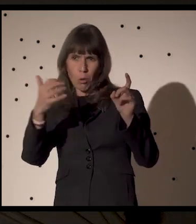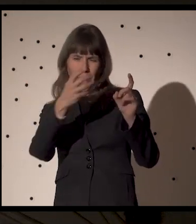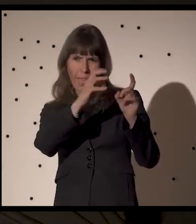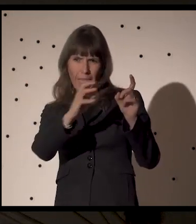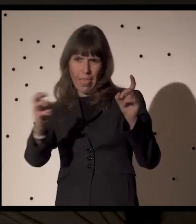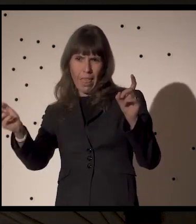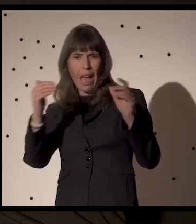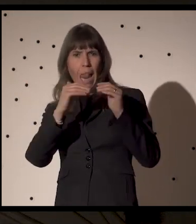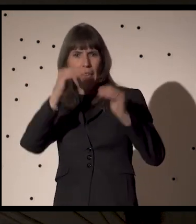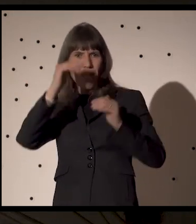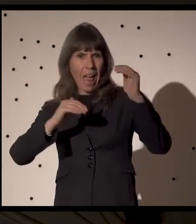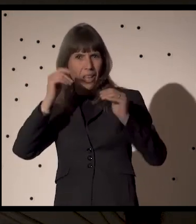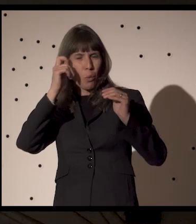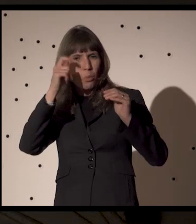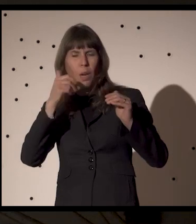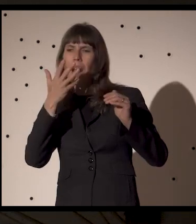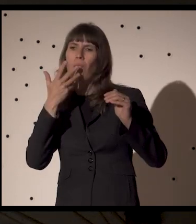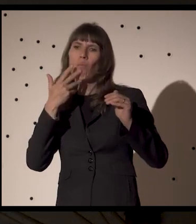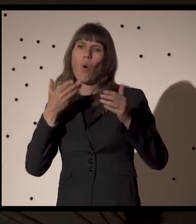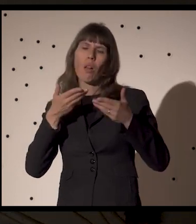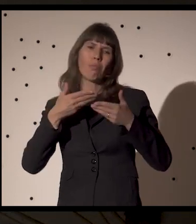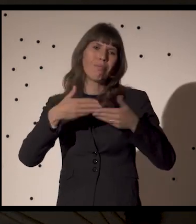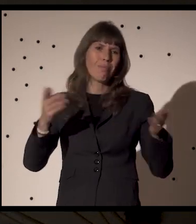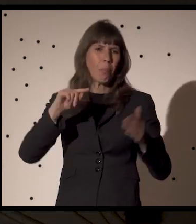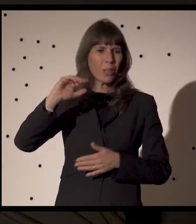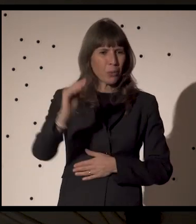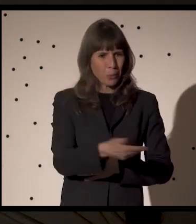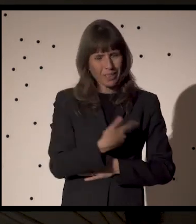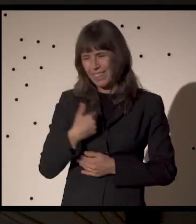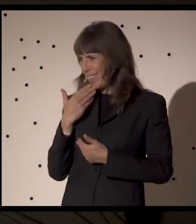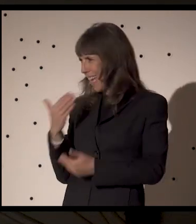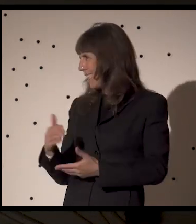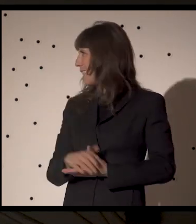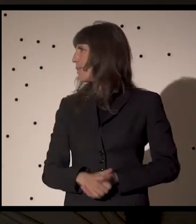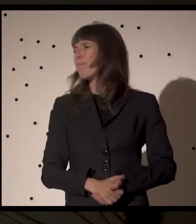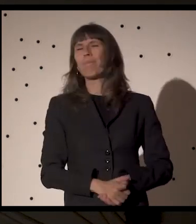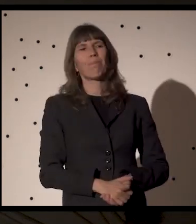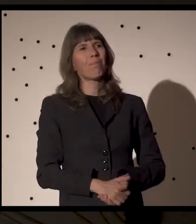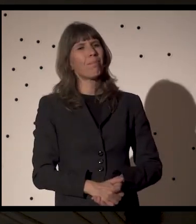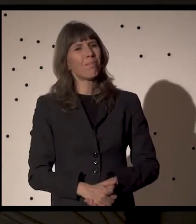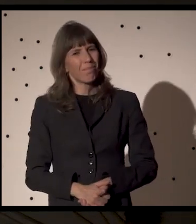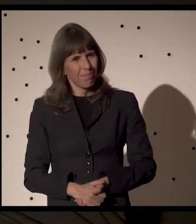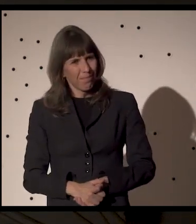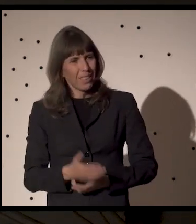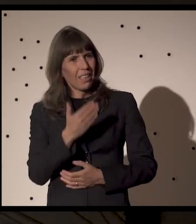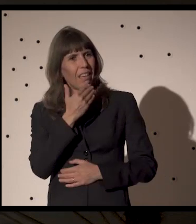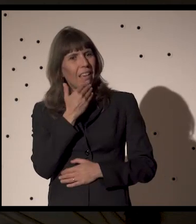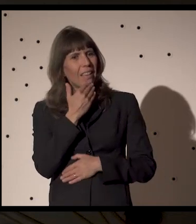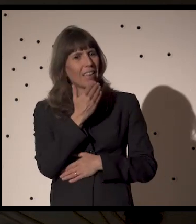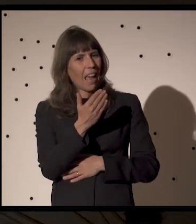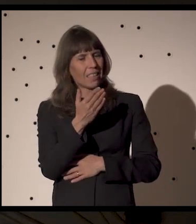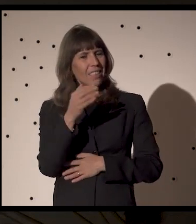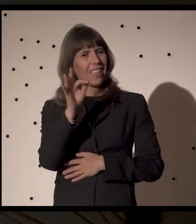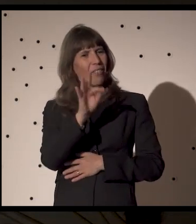loro livelli anche culturali grazie grazie professoressa sorlini credo che possiamo